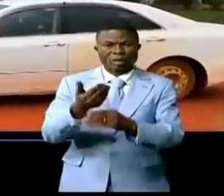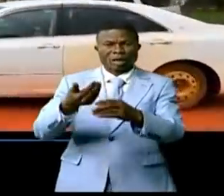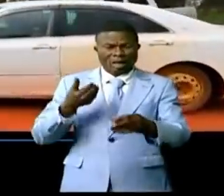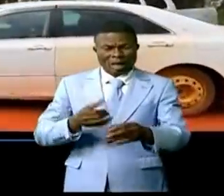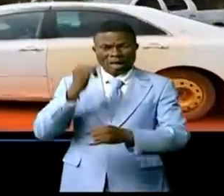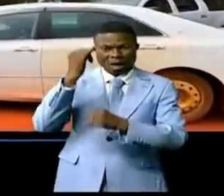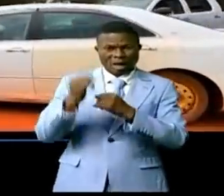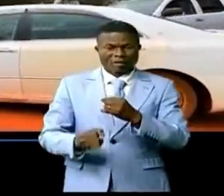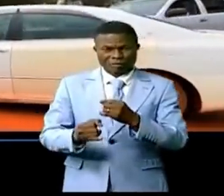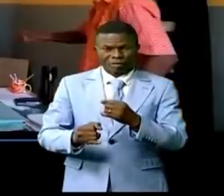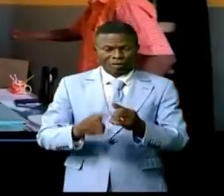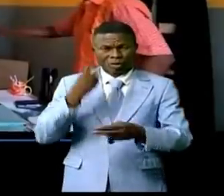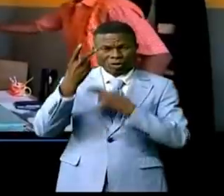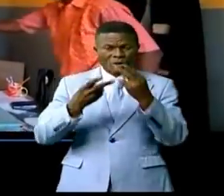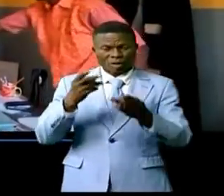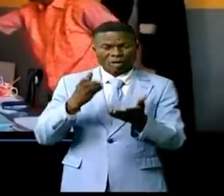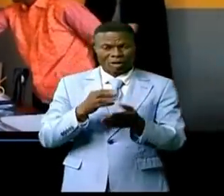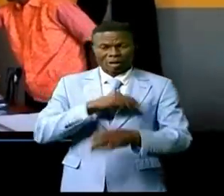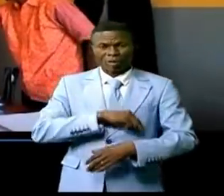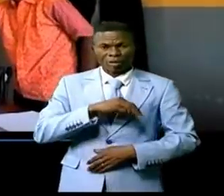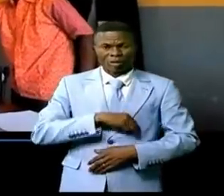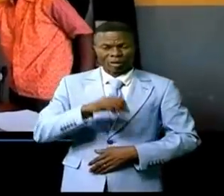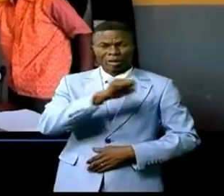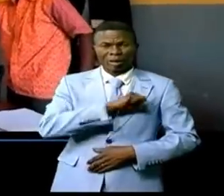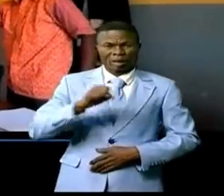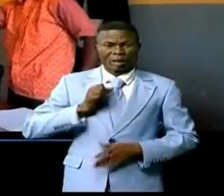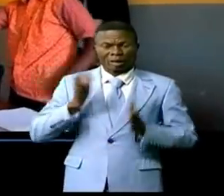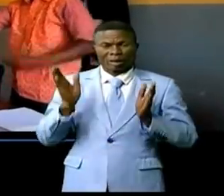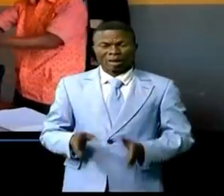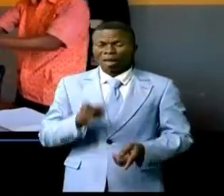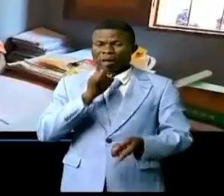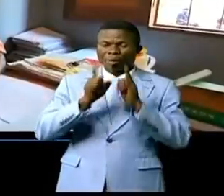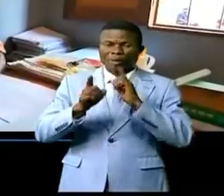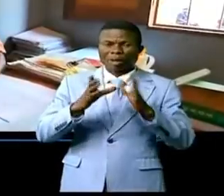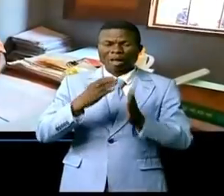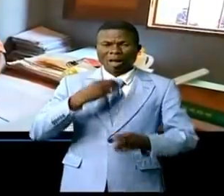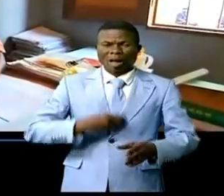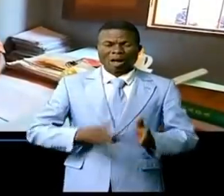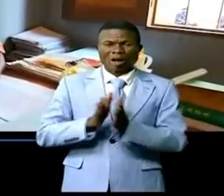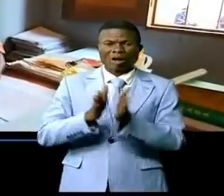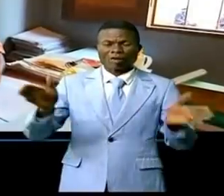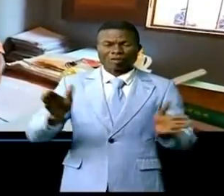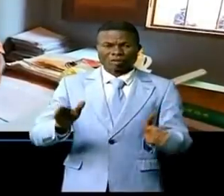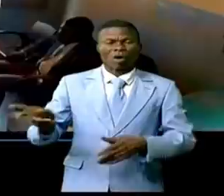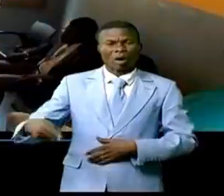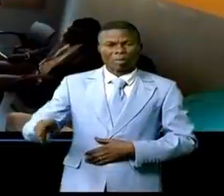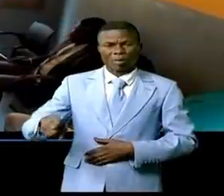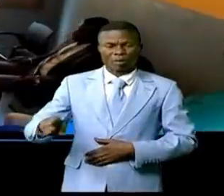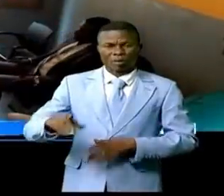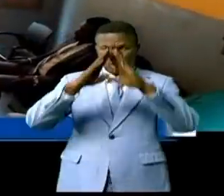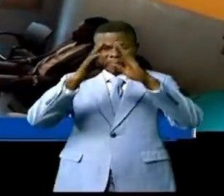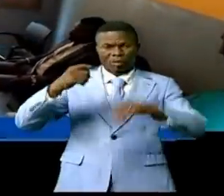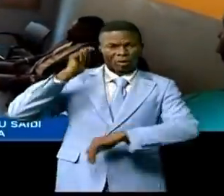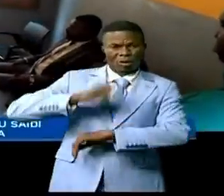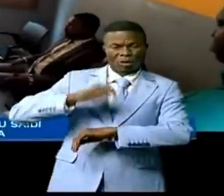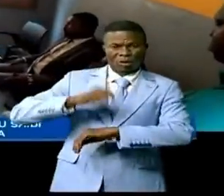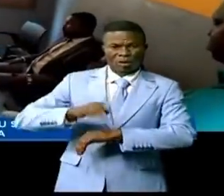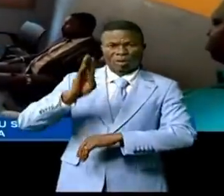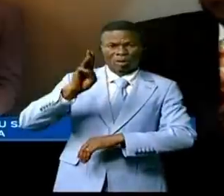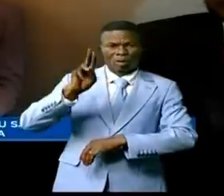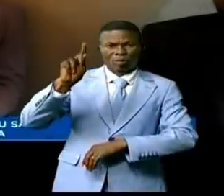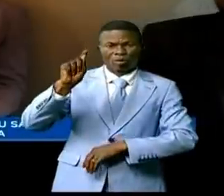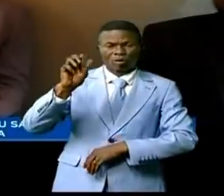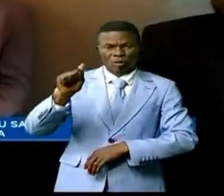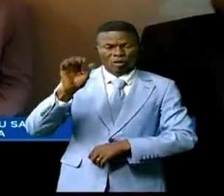du procureur général de la République en mission, le sénateur Bazégo a échangé avec l'avocat général du Bazouélé au palais de justice de Bouta autour